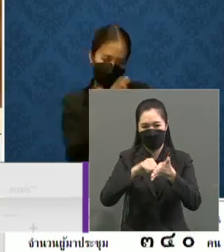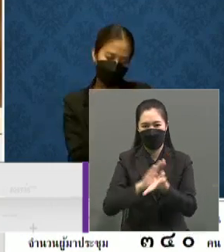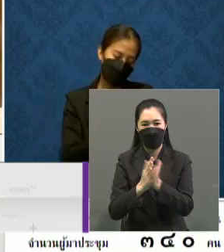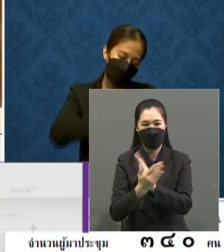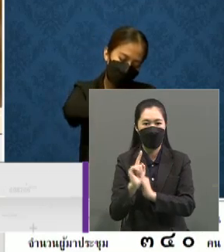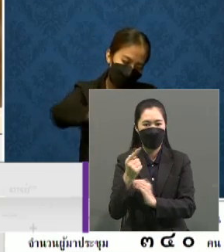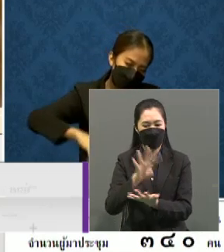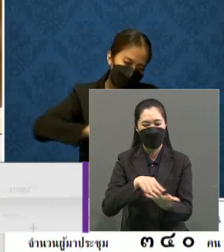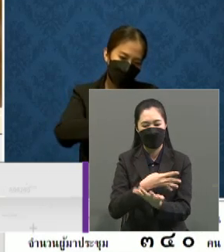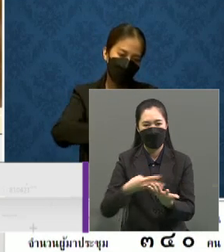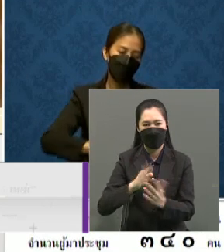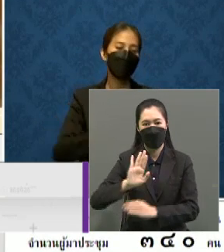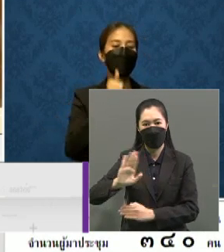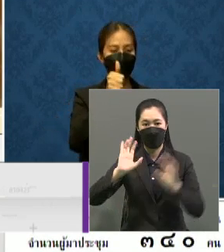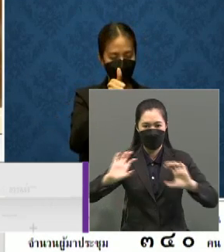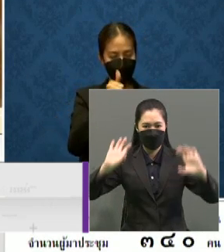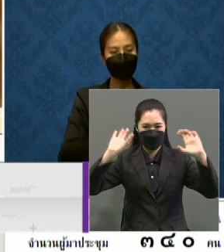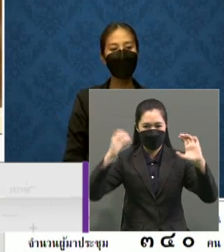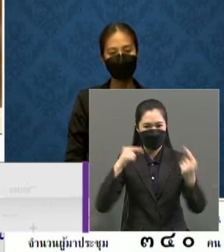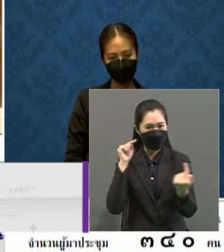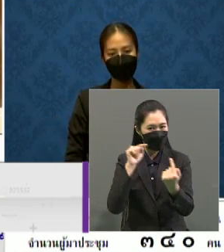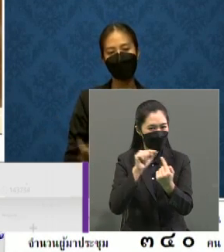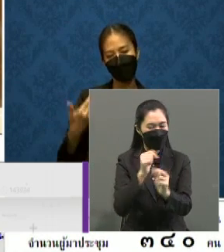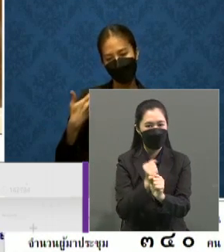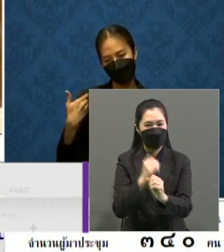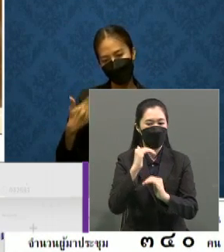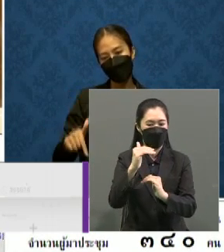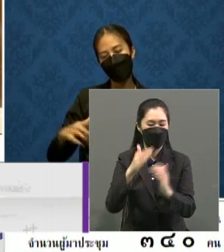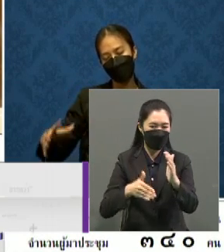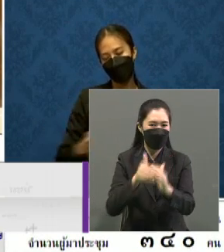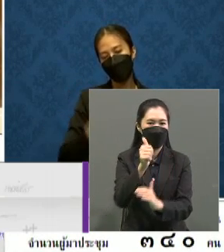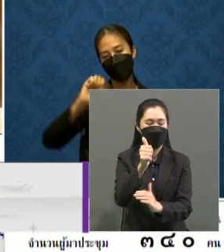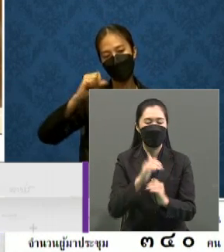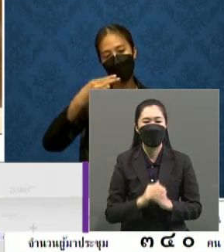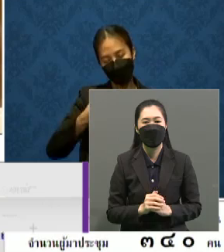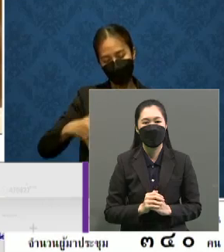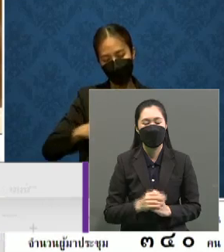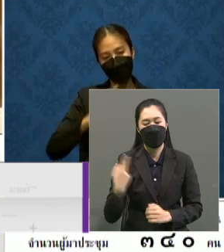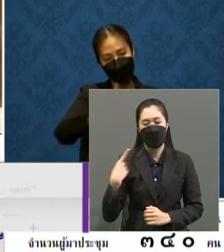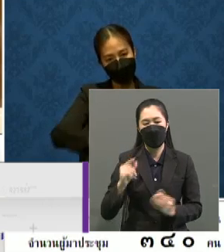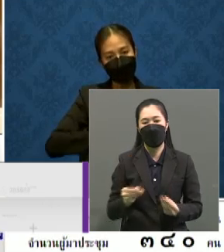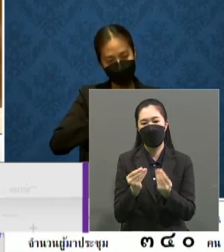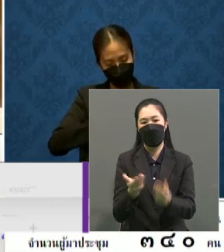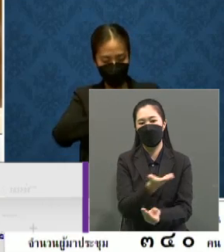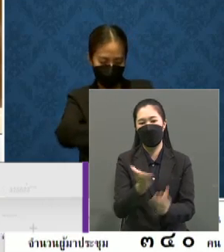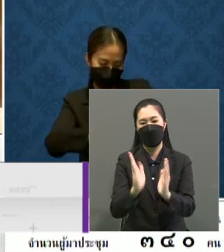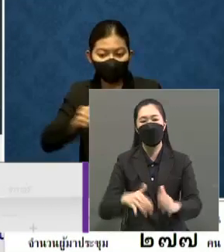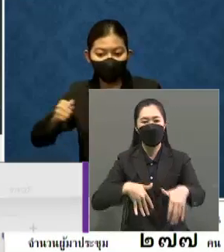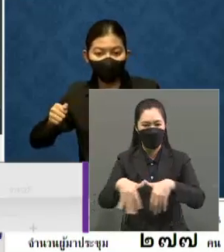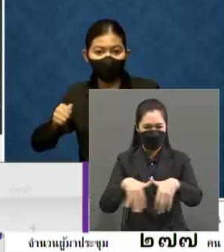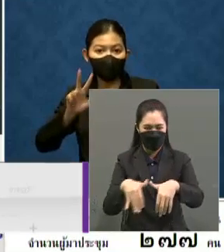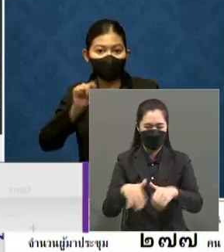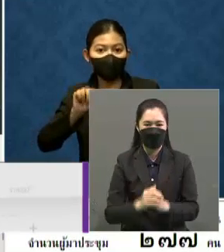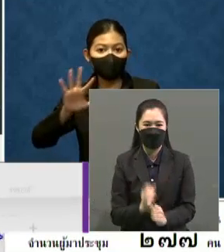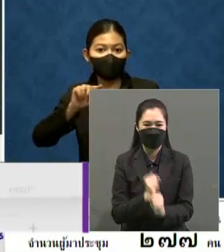และนโยบายของรัฐบาลเพื่อให้บรรลุเป้าหมายตามที่กำหนดไว้อย่างเป็นรูปธรรมเกิดประโยชน์สูงสุดต่อประชาชนโดยจะ